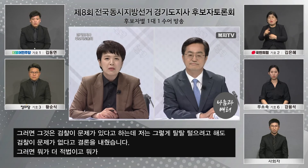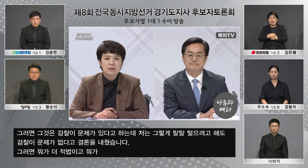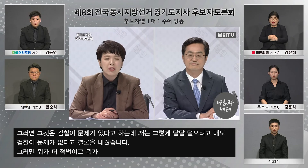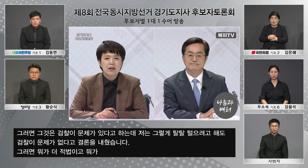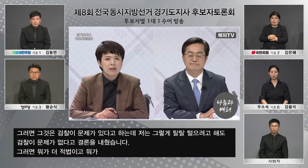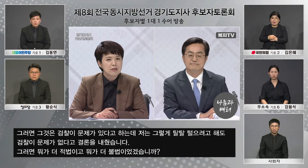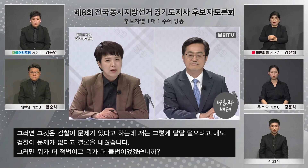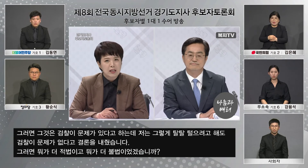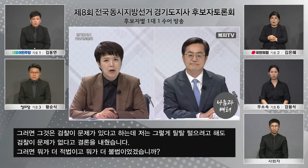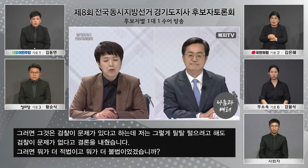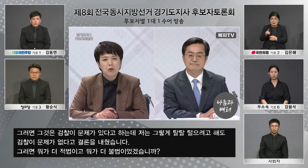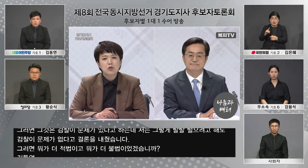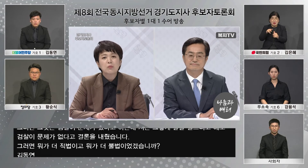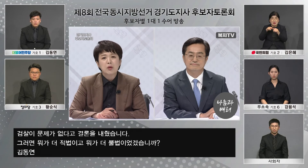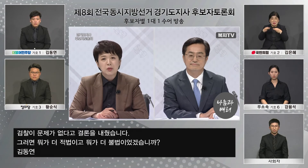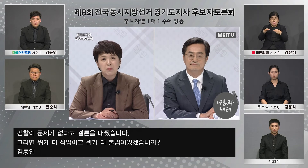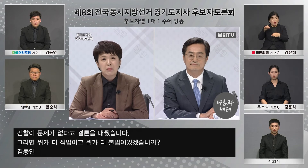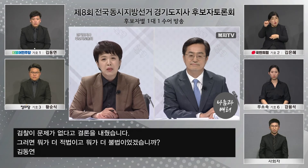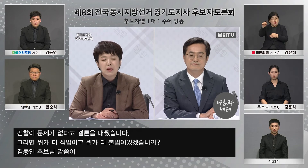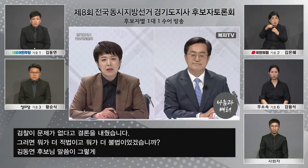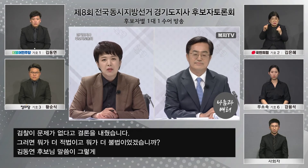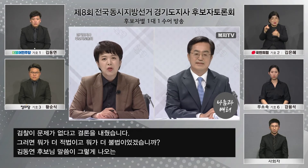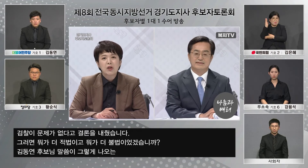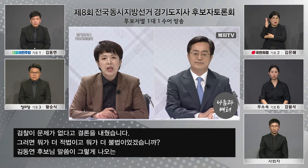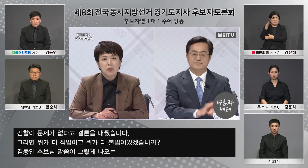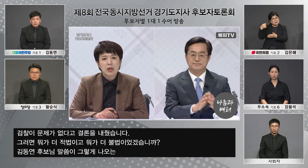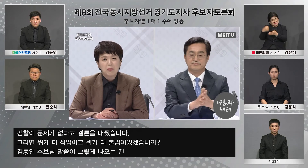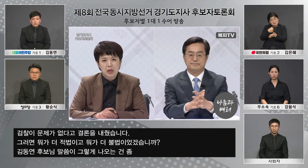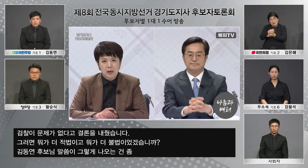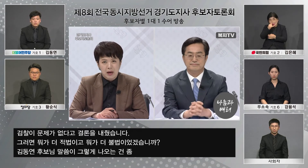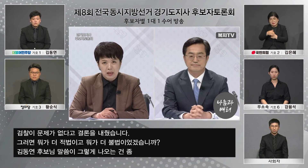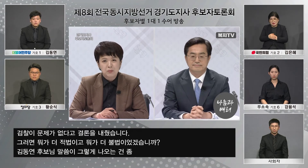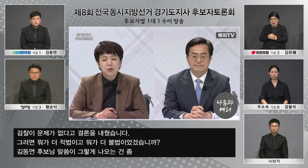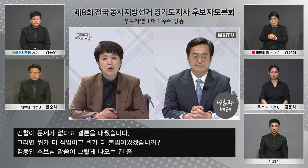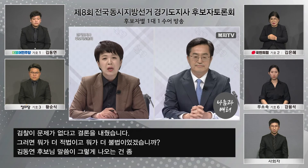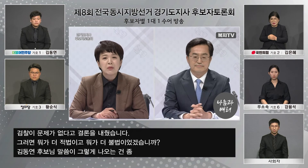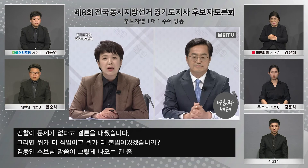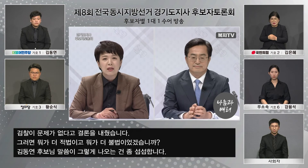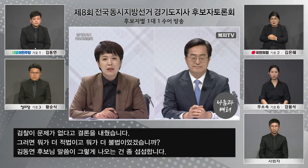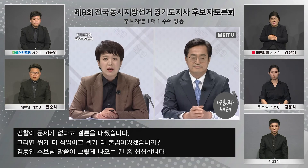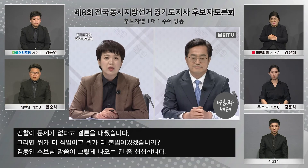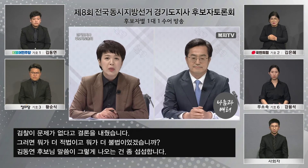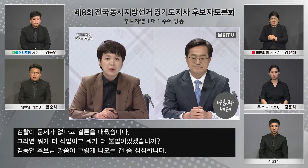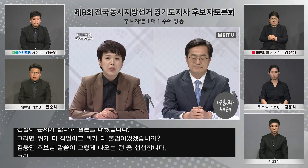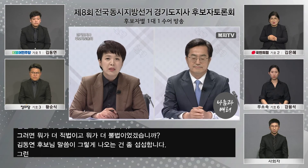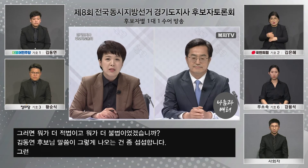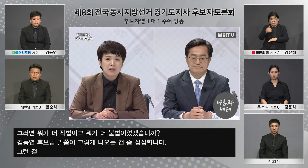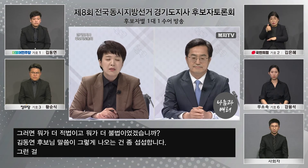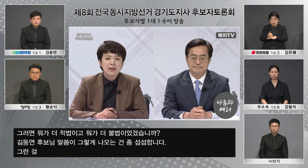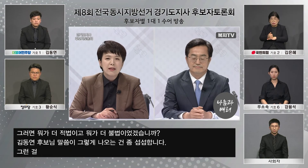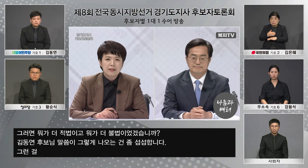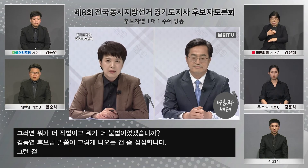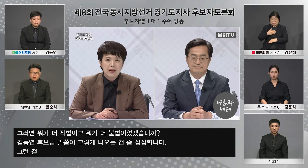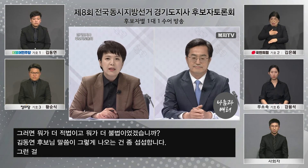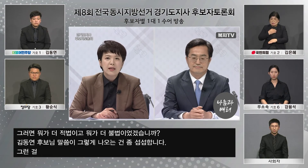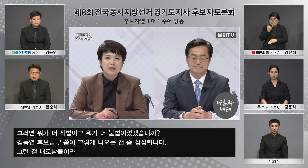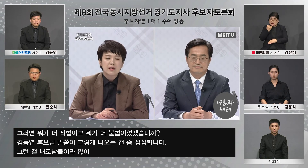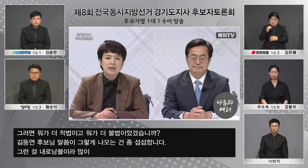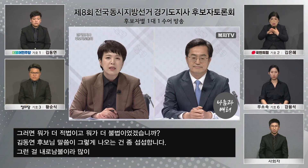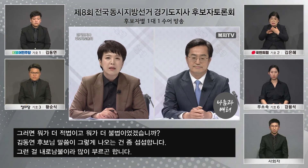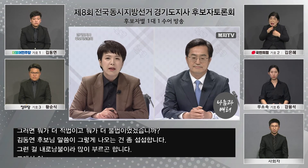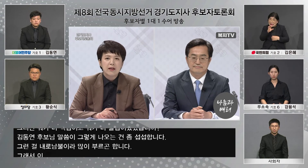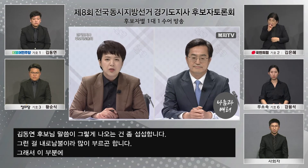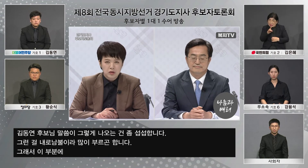후보님 말씀이 그렇게 나오는 건 좀 섭섭합니다. 그런 걸 내로남불이라 많이 부르곤 합니다. 그래서 이 부분에 대해서는 그 때린